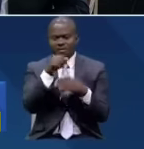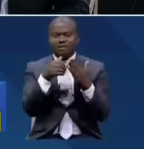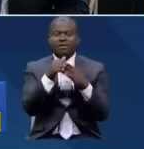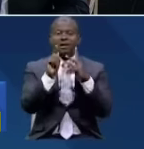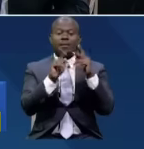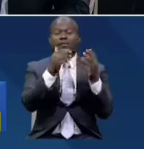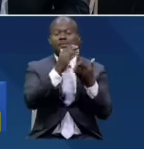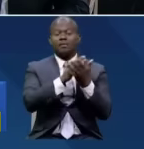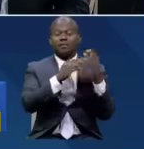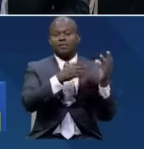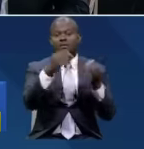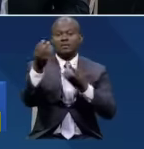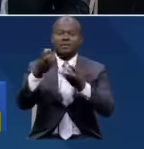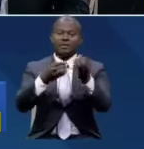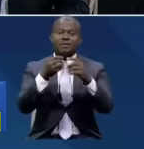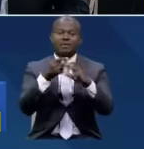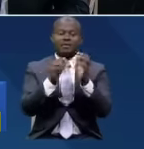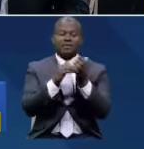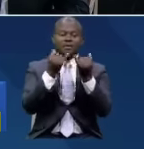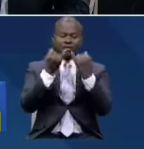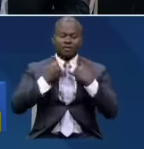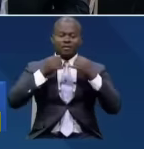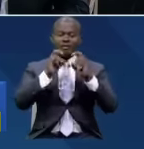kuko ibyo yatubwiye yabishyize mu bikorwa.